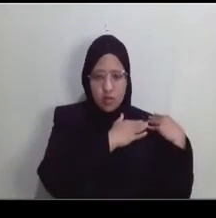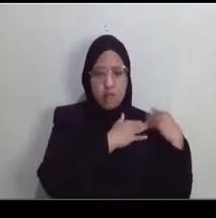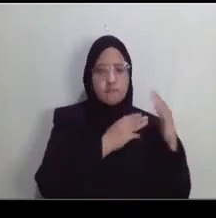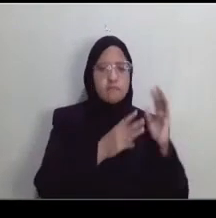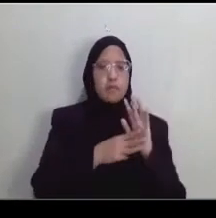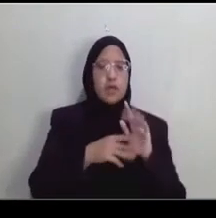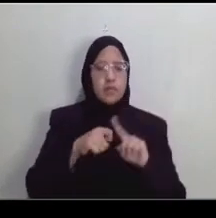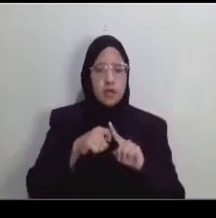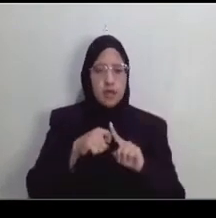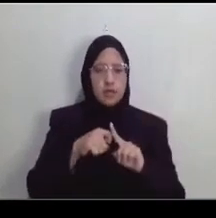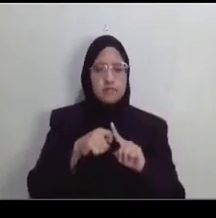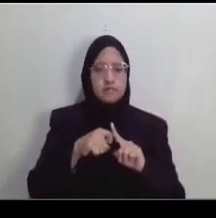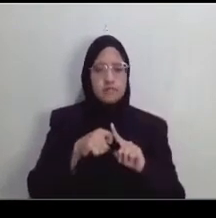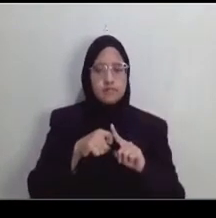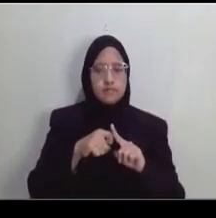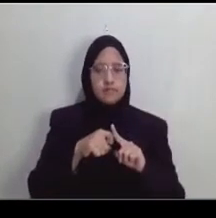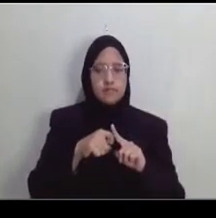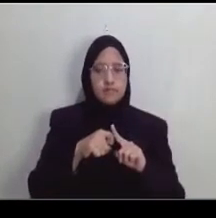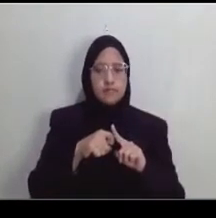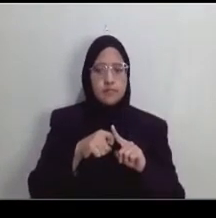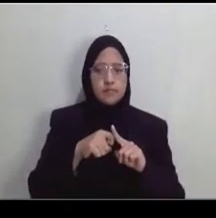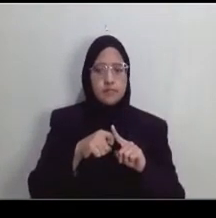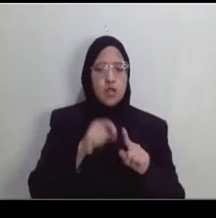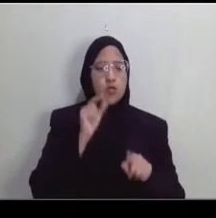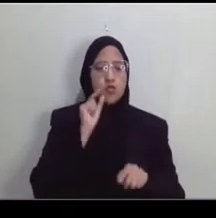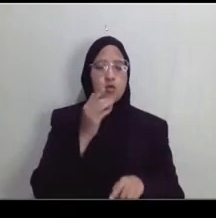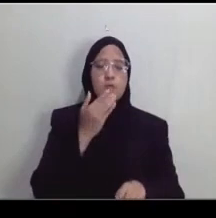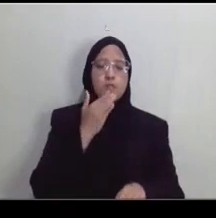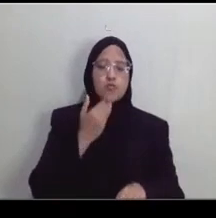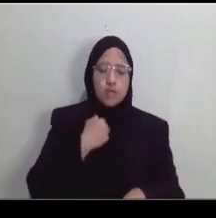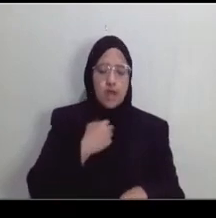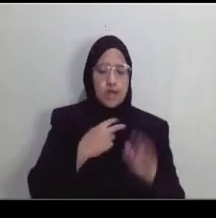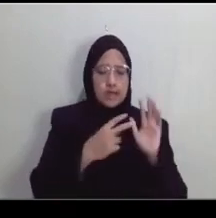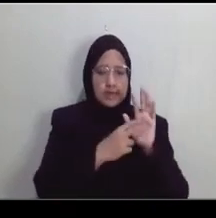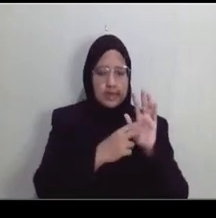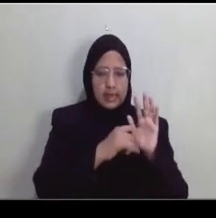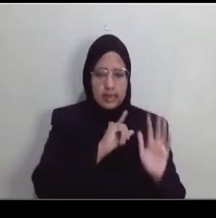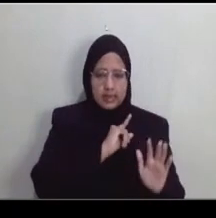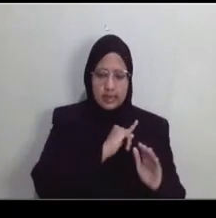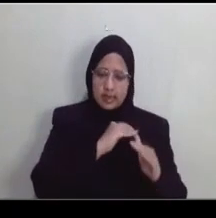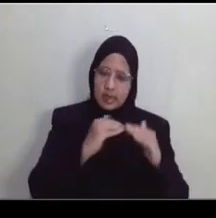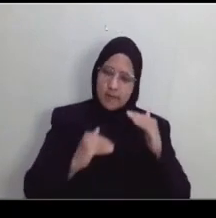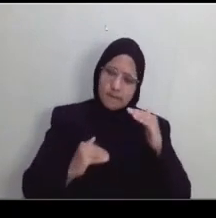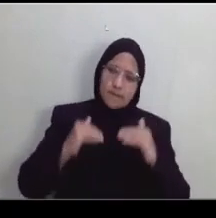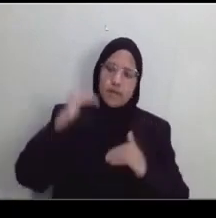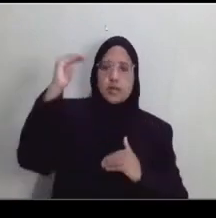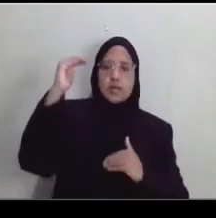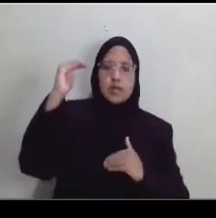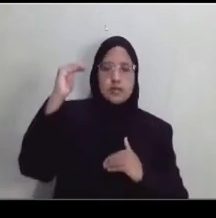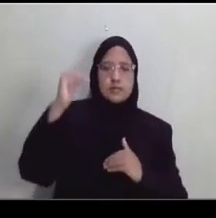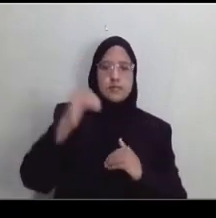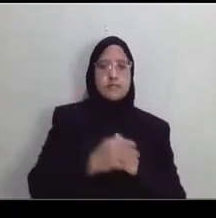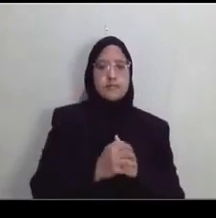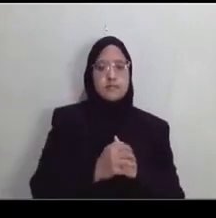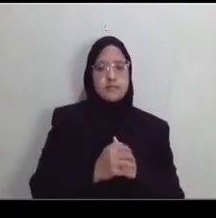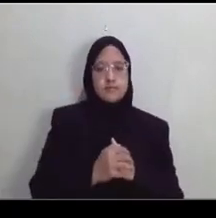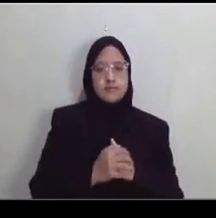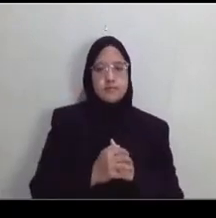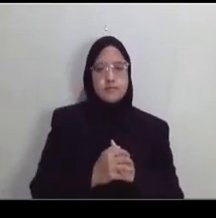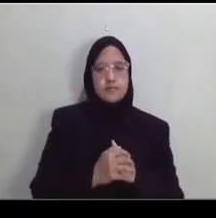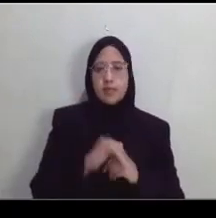dirinya untuk menerapkan standar moral tertinggi moral standar sehingga